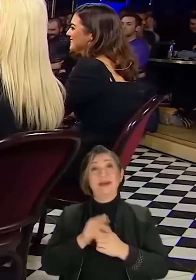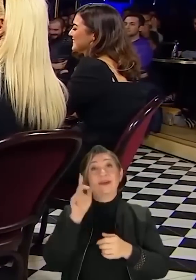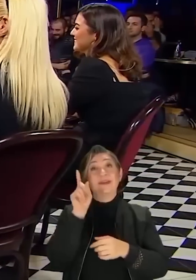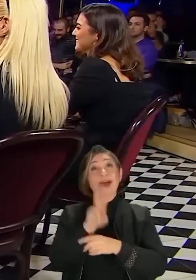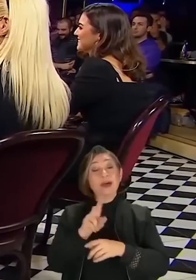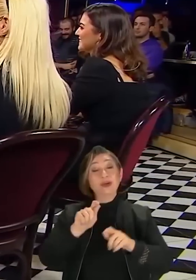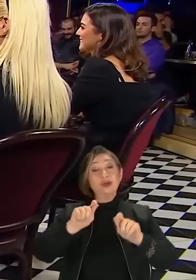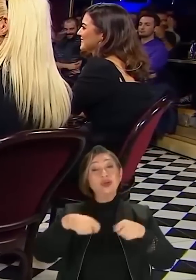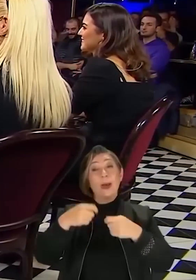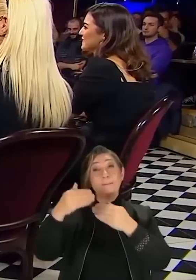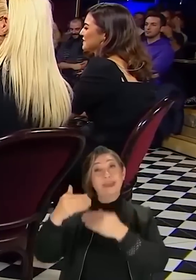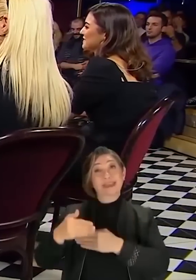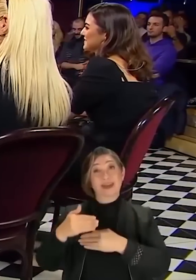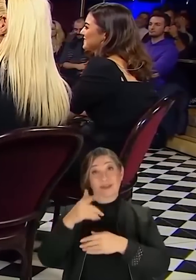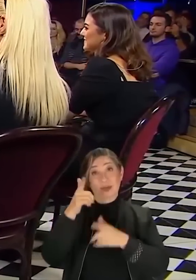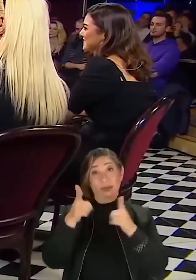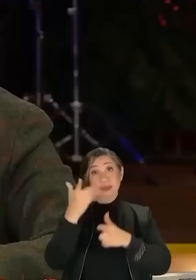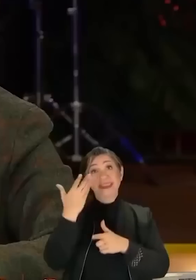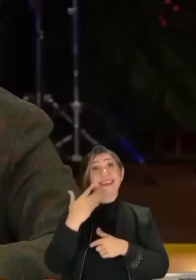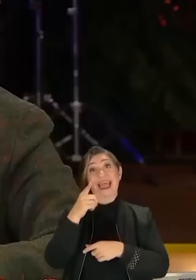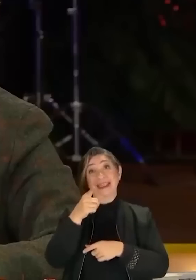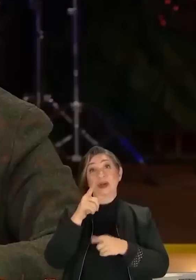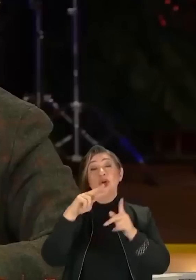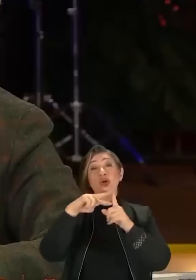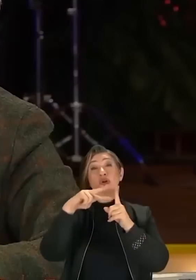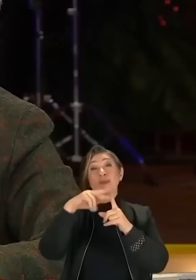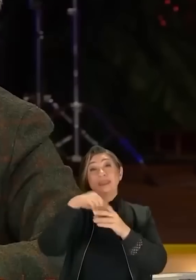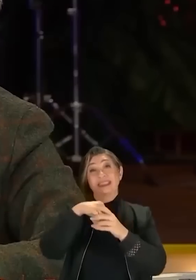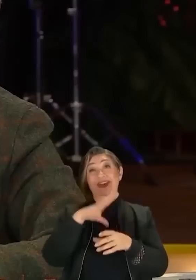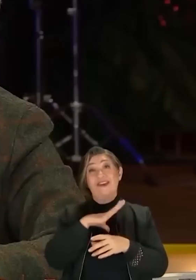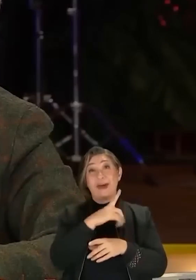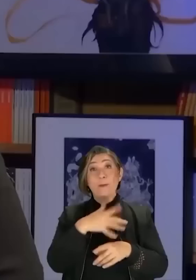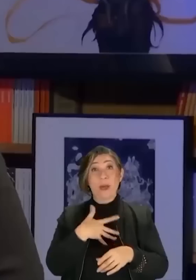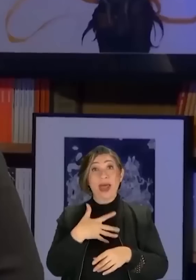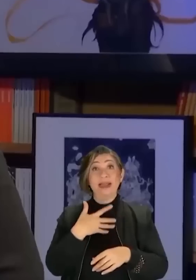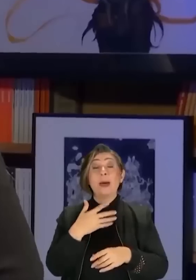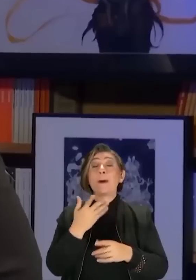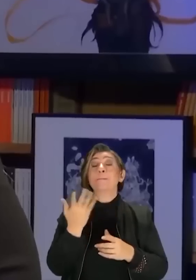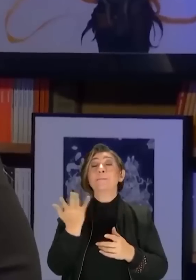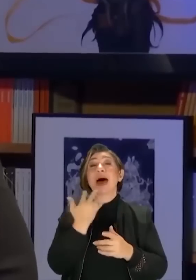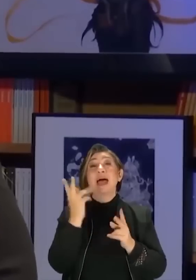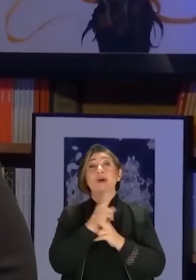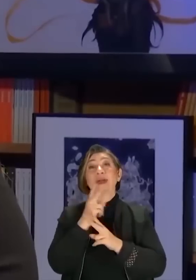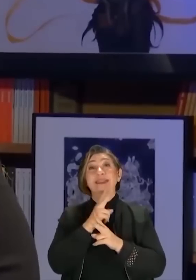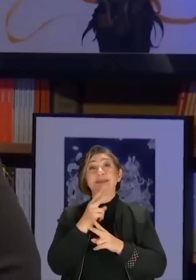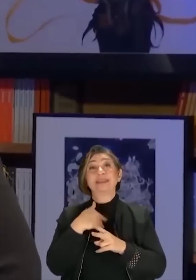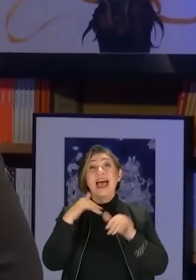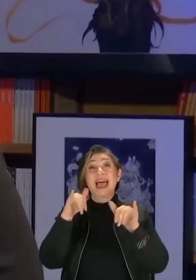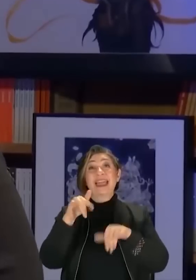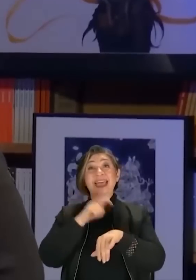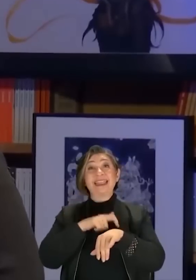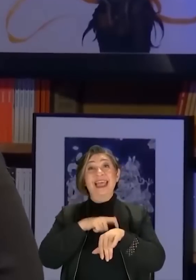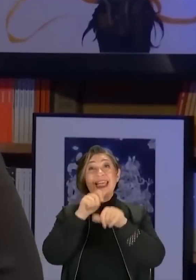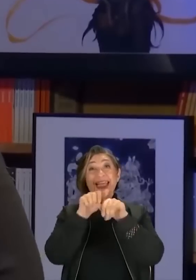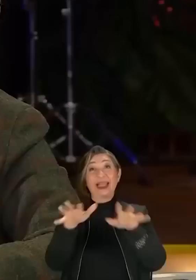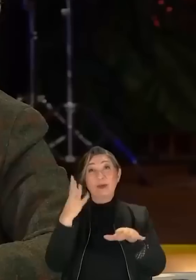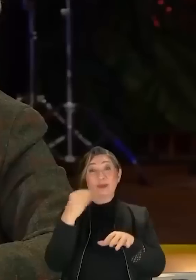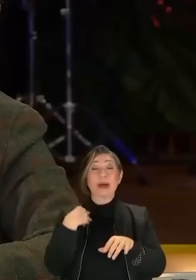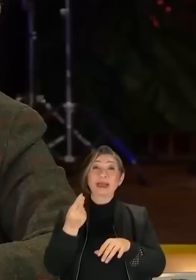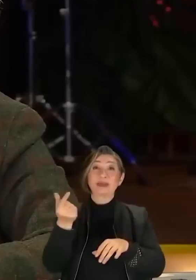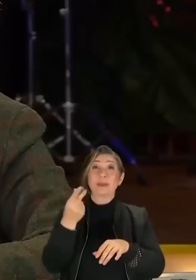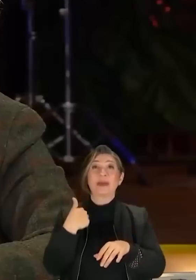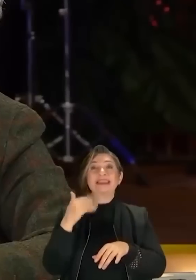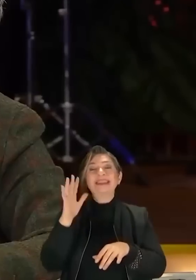Valla bak çorap mesafedir, biliyorsunuz, seyret. YouTube'da bir var. Seyredeyim bakayım, cidden merak ettim. Ama bayağı gülersin. Biz aynı anda yayında olduğumuz ben, için kaçırıyoruz. Yani